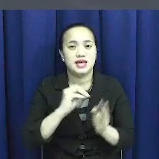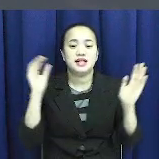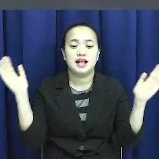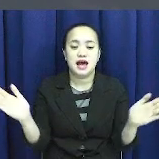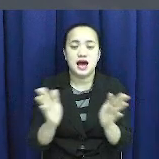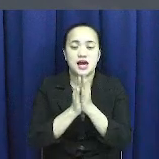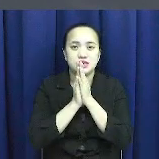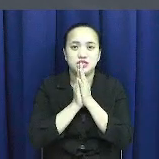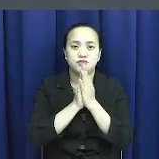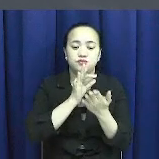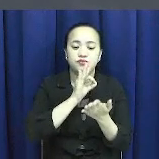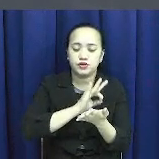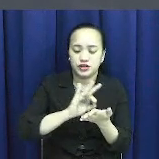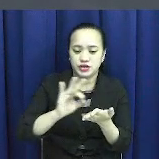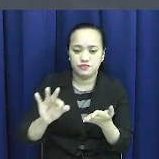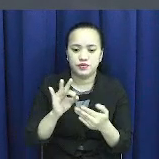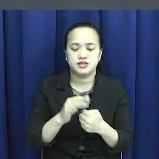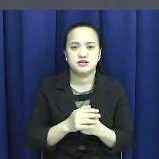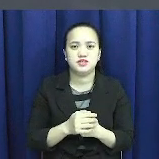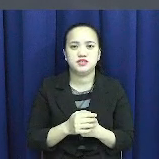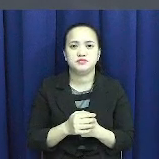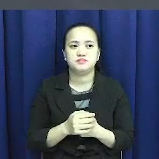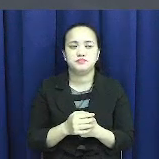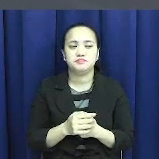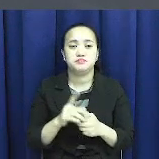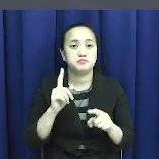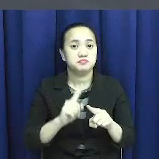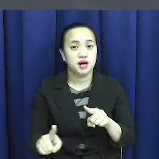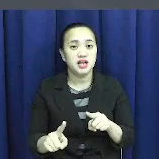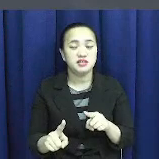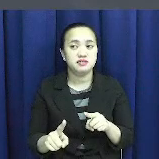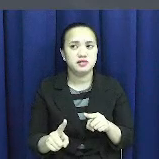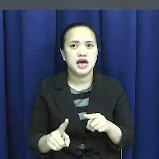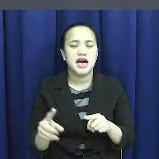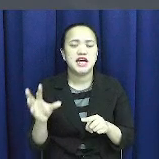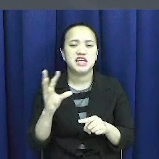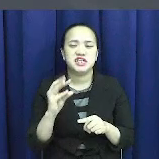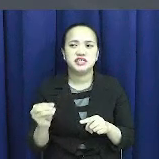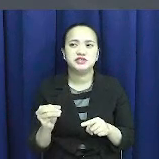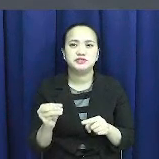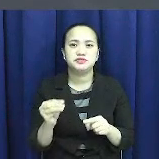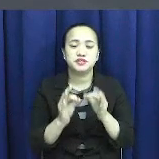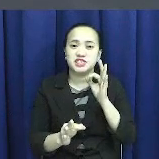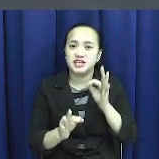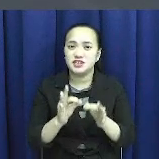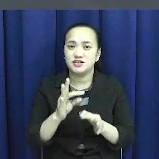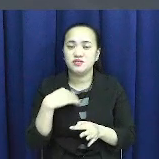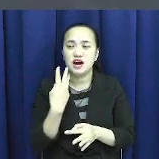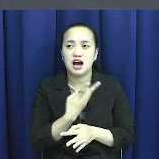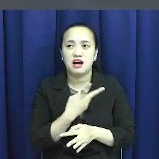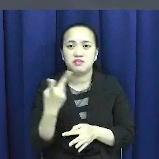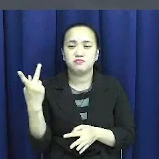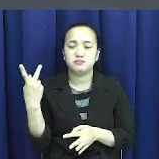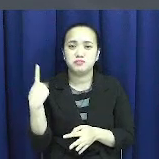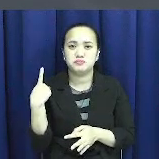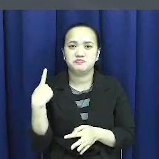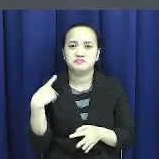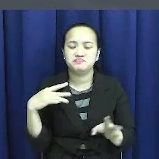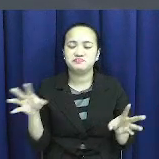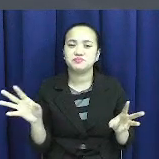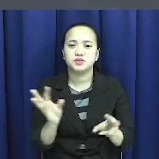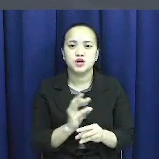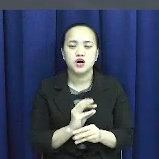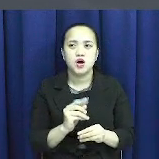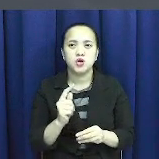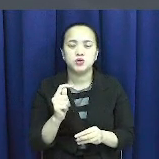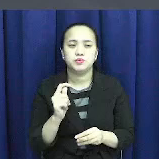kung wala naman siyang kinalaman sa iyong kasalanan, wag mo na siyang idamay. Okay? Wag mo na siyang